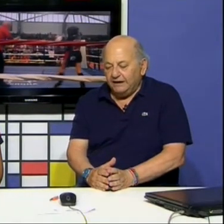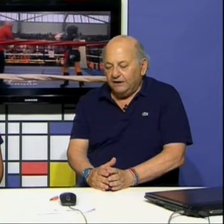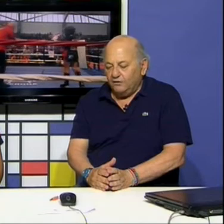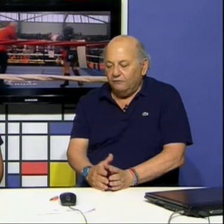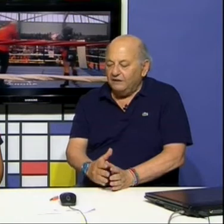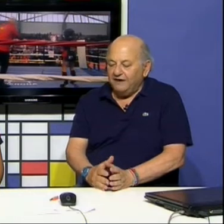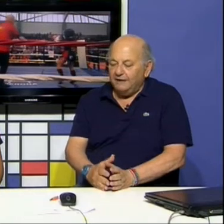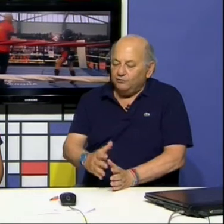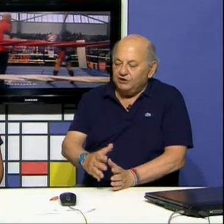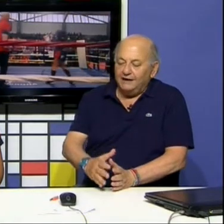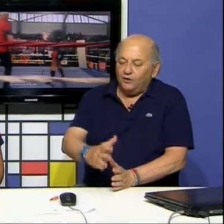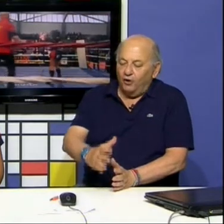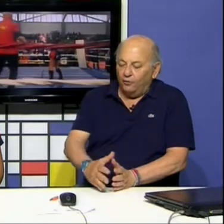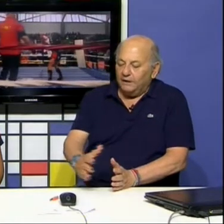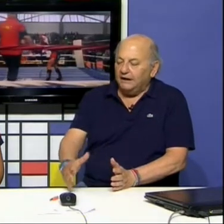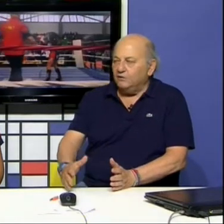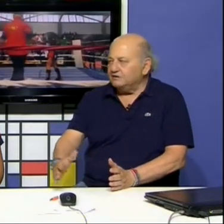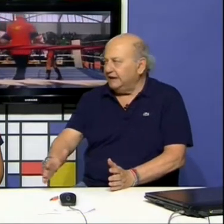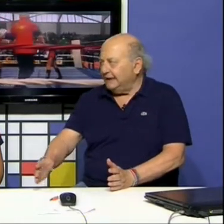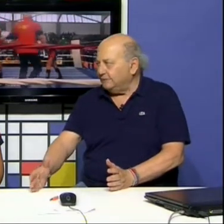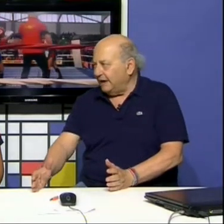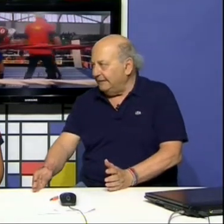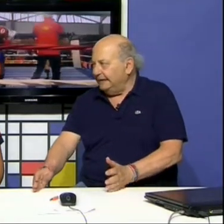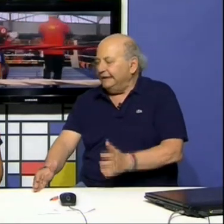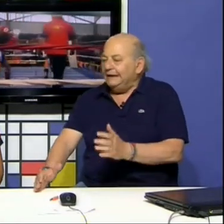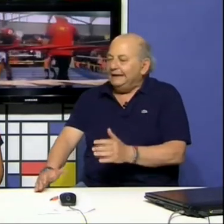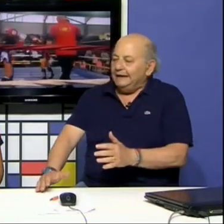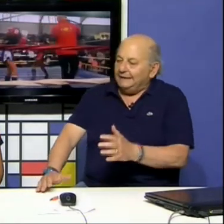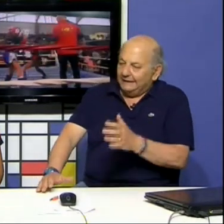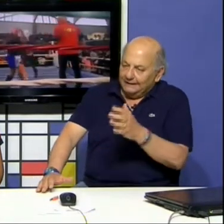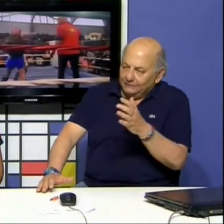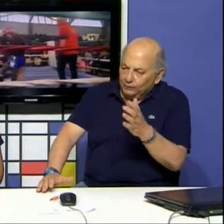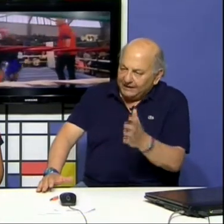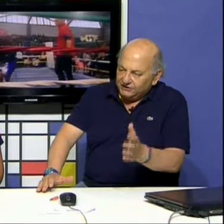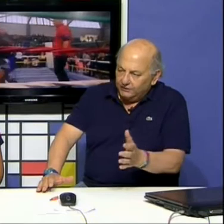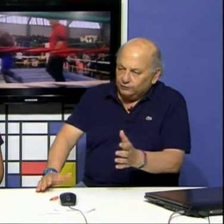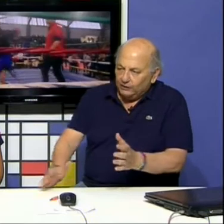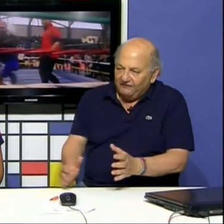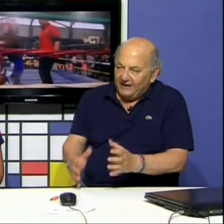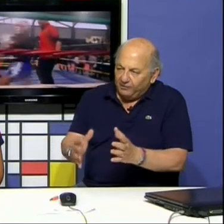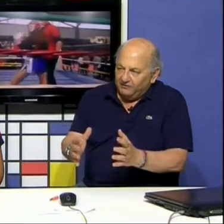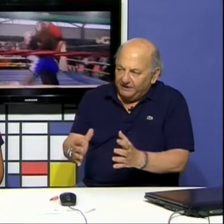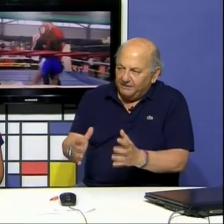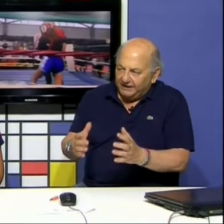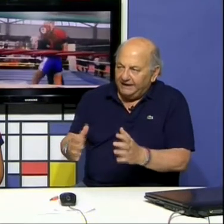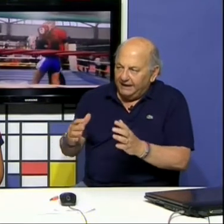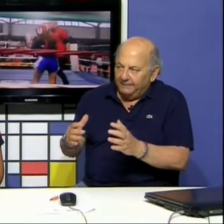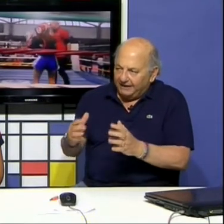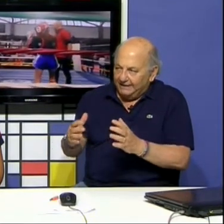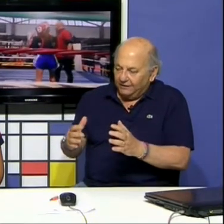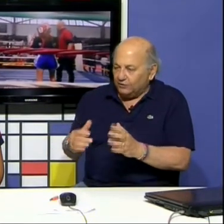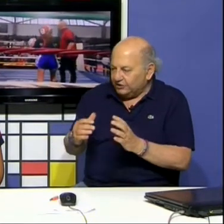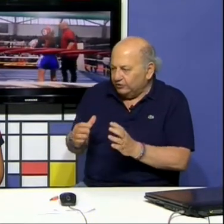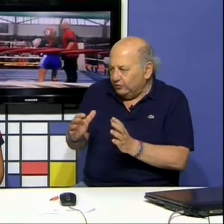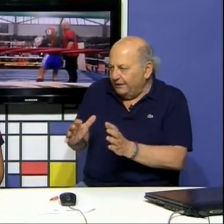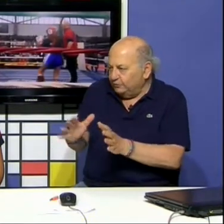fare pugilato o qualche cosa legato a. Tu lasci, tu che fai, li provi prima per